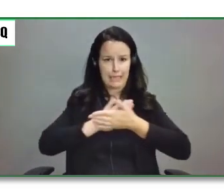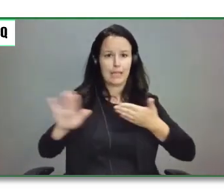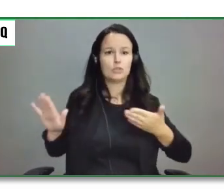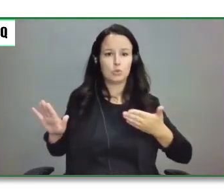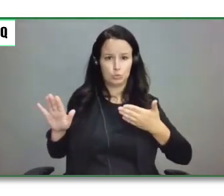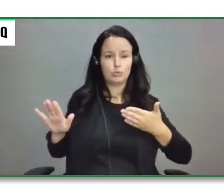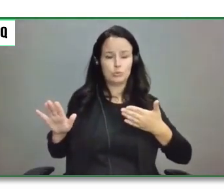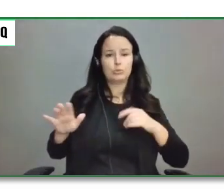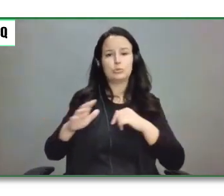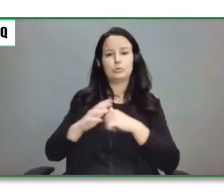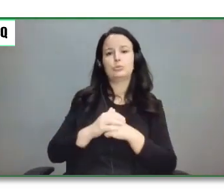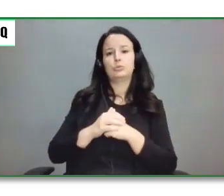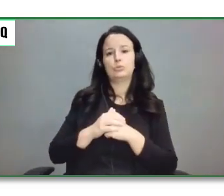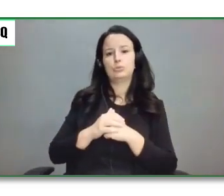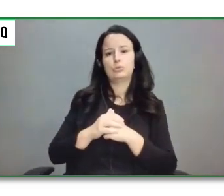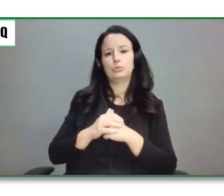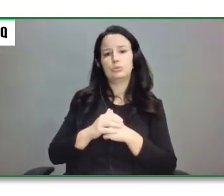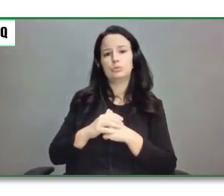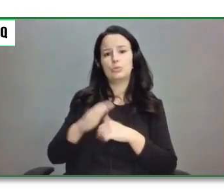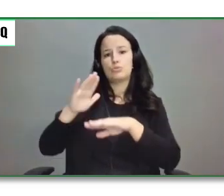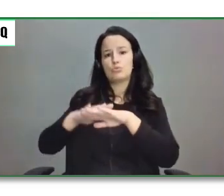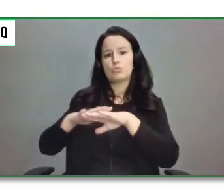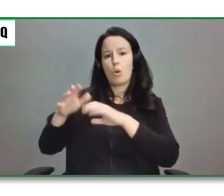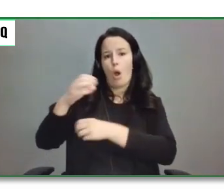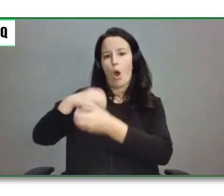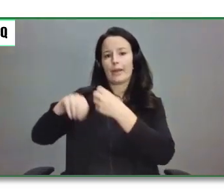de Rocky Mountain Adaptive Sports.